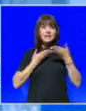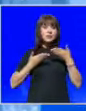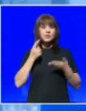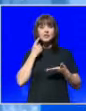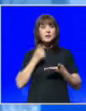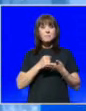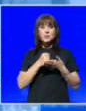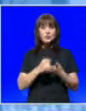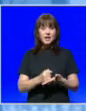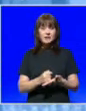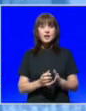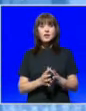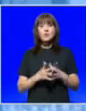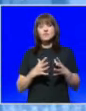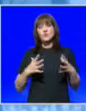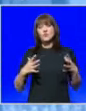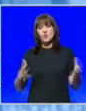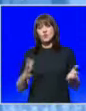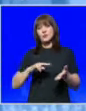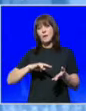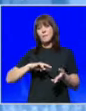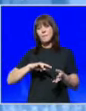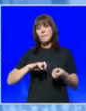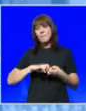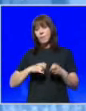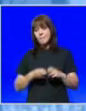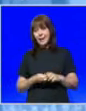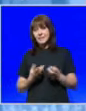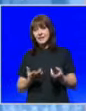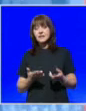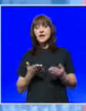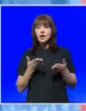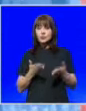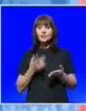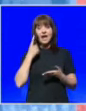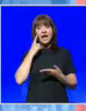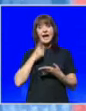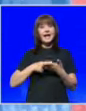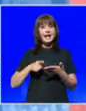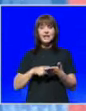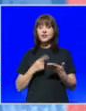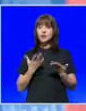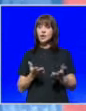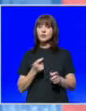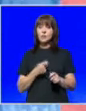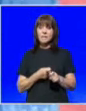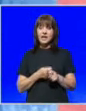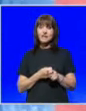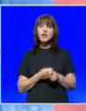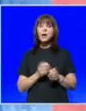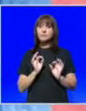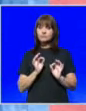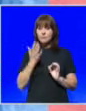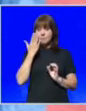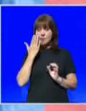бюджета. Много са проблемите и казусите, но за мен това е ключова стратегическа грешка, която ние правим. И повярвайте ми, има много други